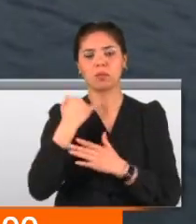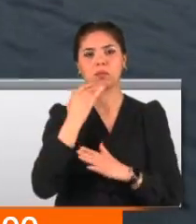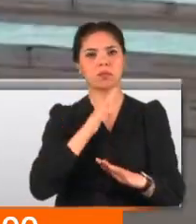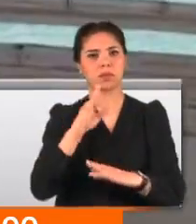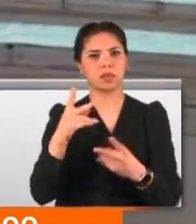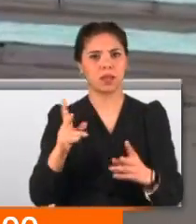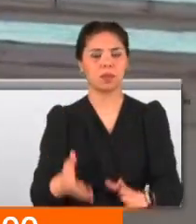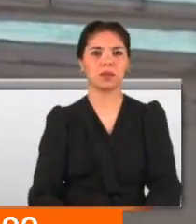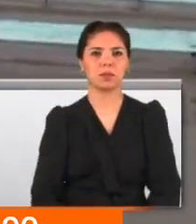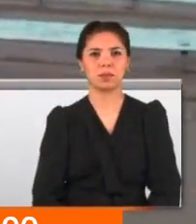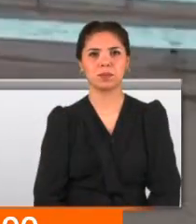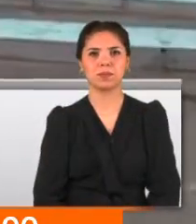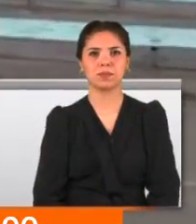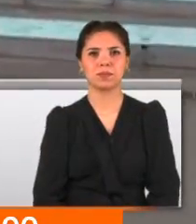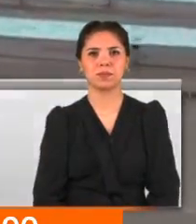edilebilecek